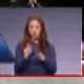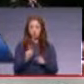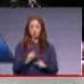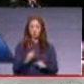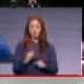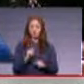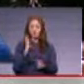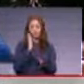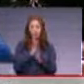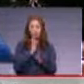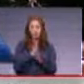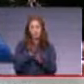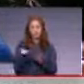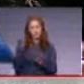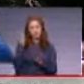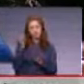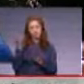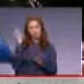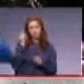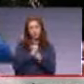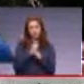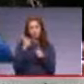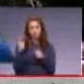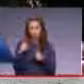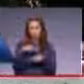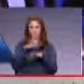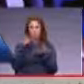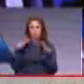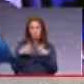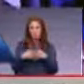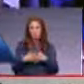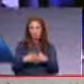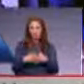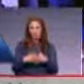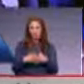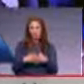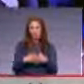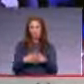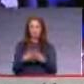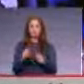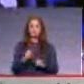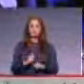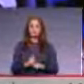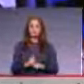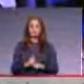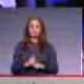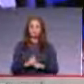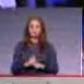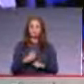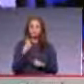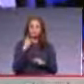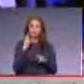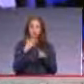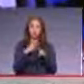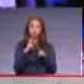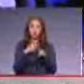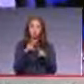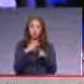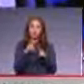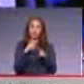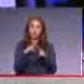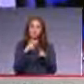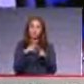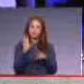من الممثلين، وحسن الإمام أبدع فيه. أعنف مسلسل سياسي